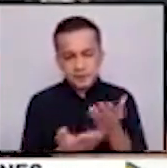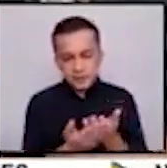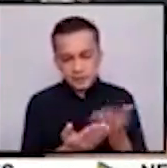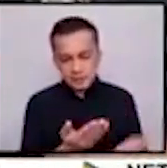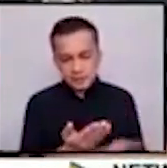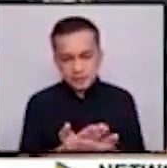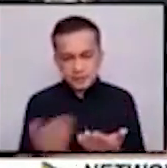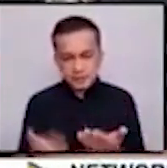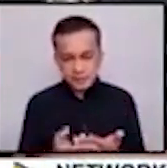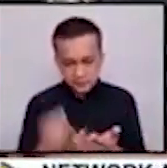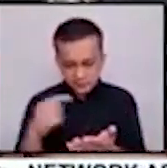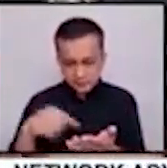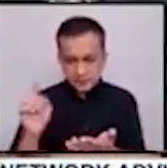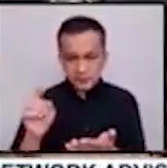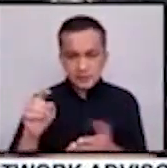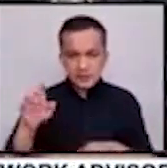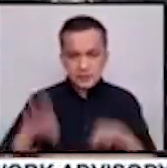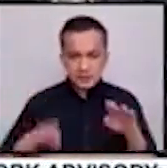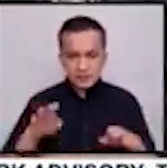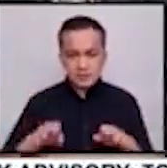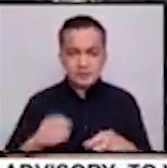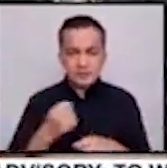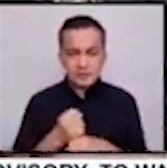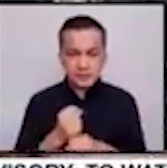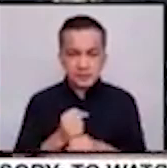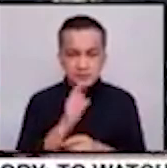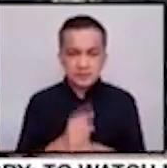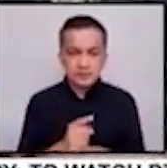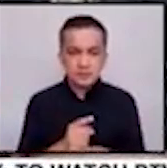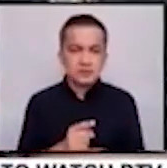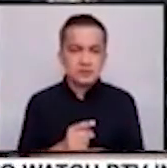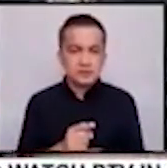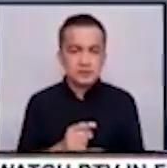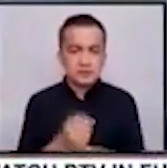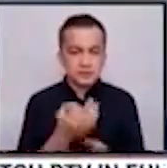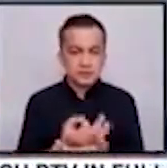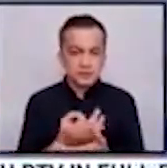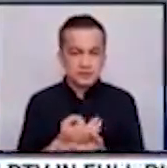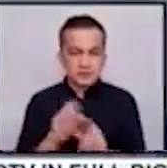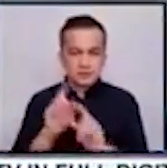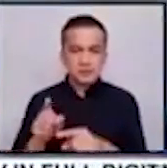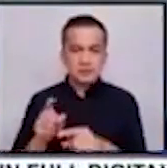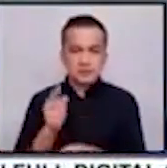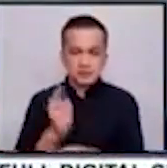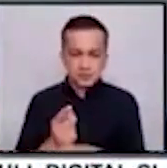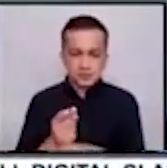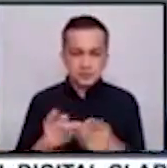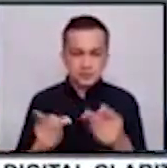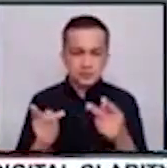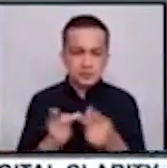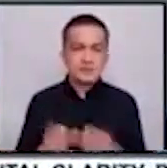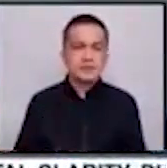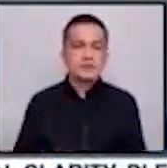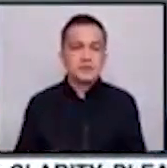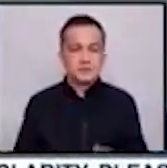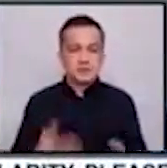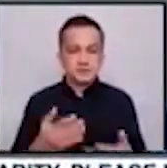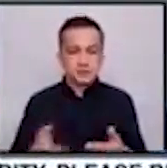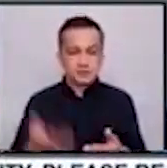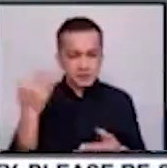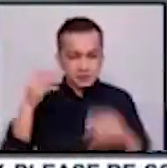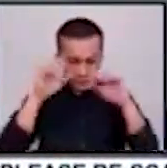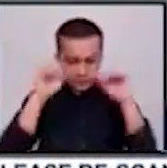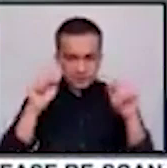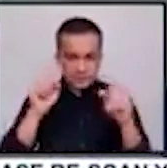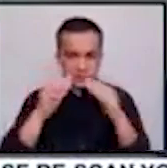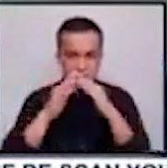that ensure that the money is going in the right place. Maging si dating Pangulo at ngayon House Senior Deputy